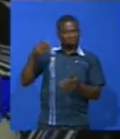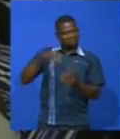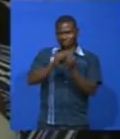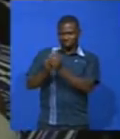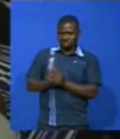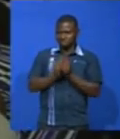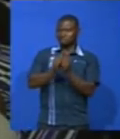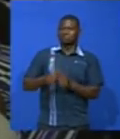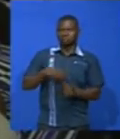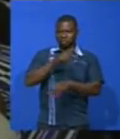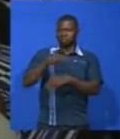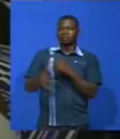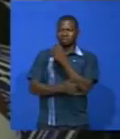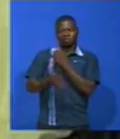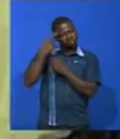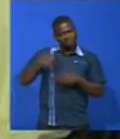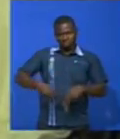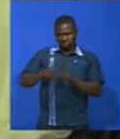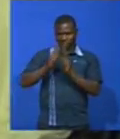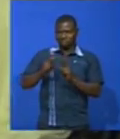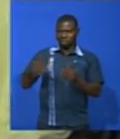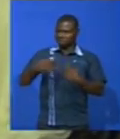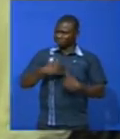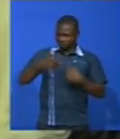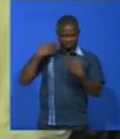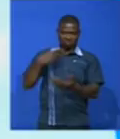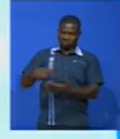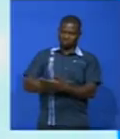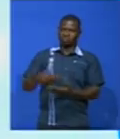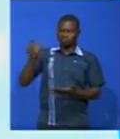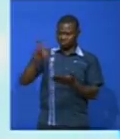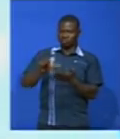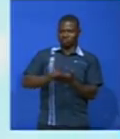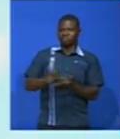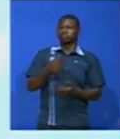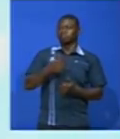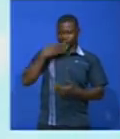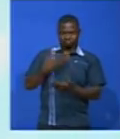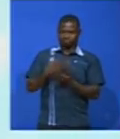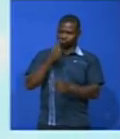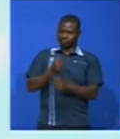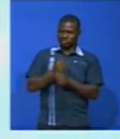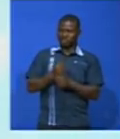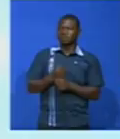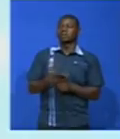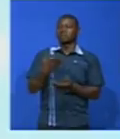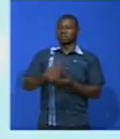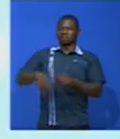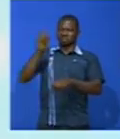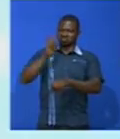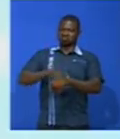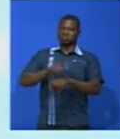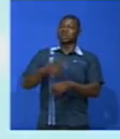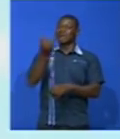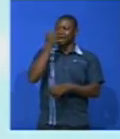PME de mieux s'approprier ces nouveaux textes et dynamiser le secteur. C'est la période des mangues actuellement au Burkina et les acteurs